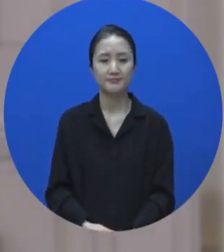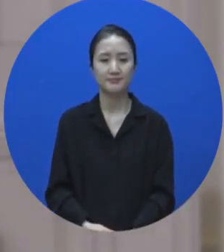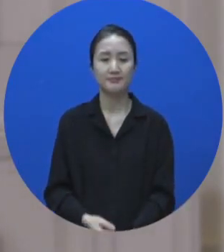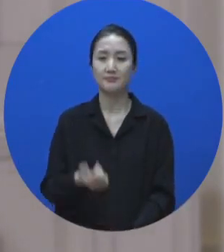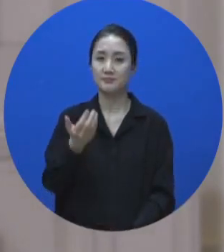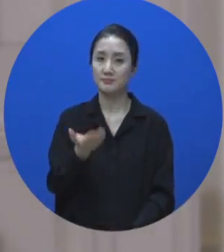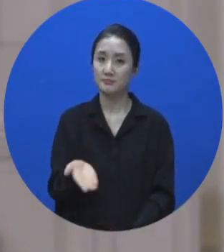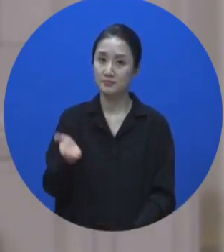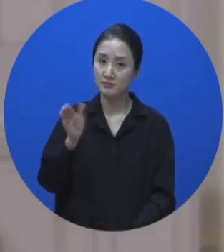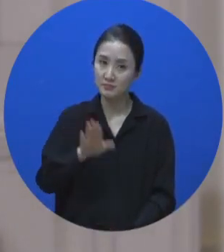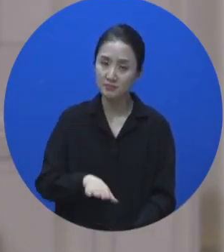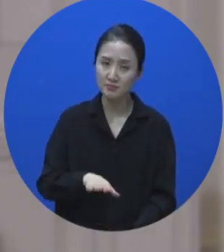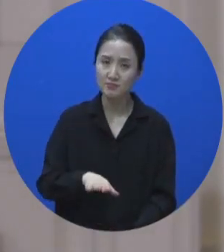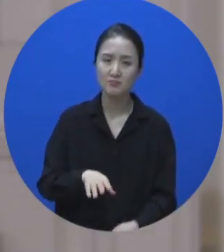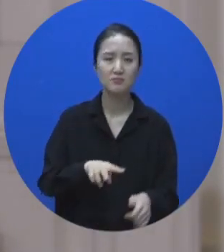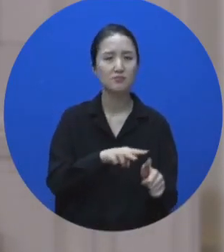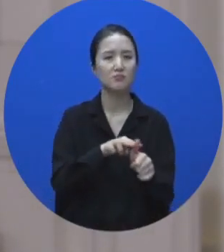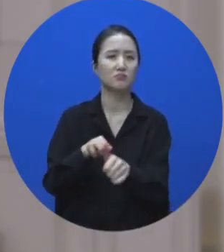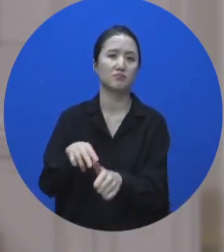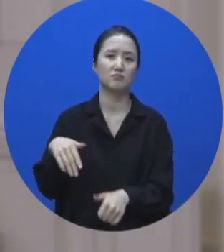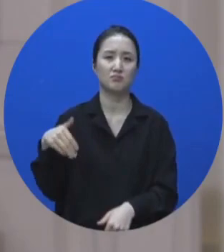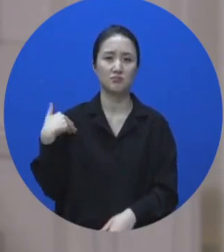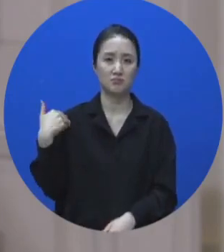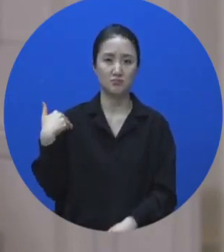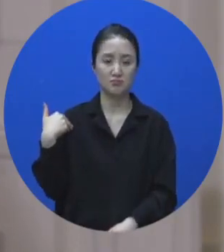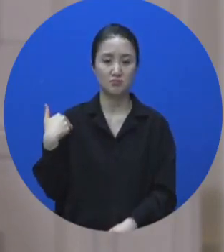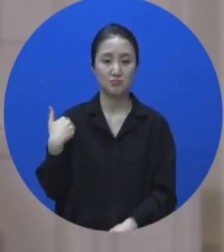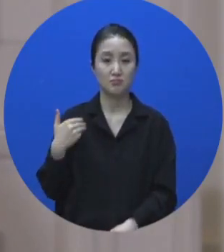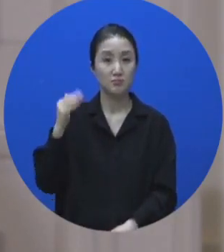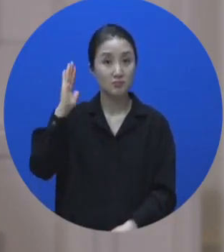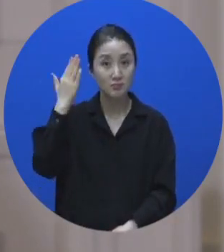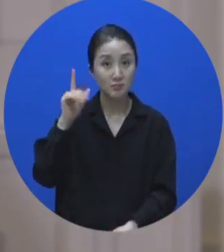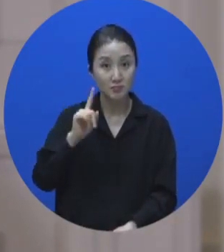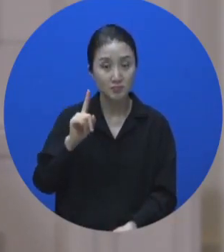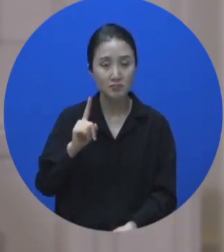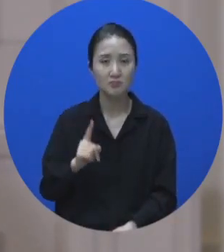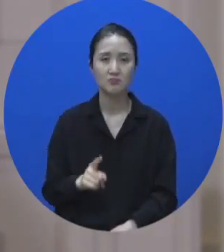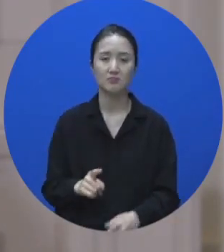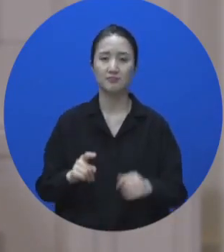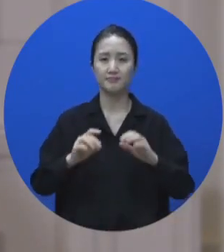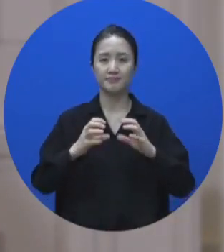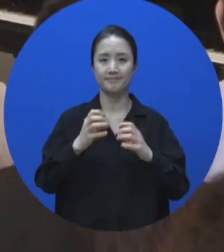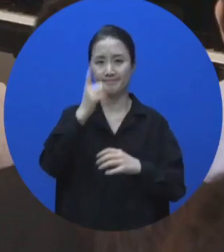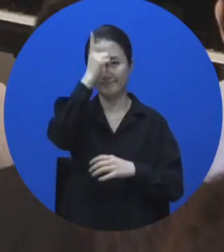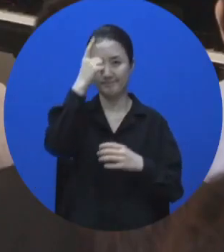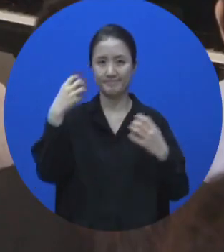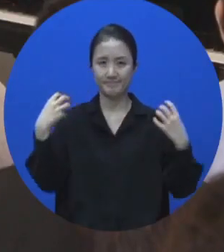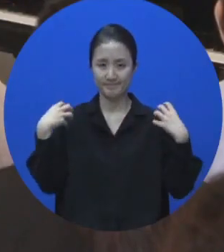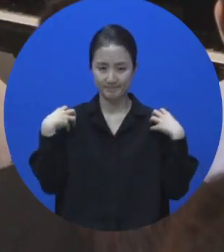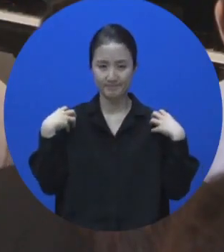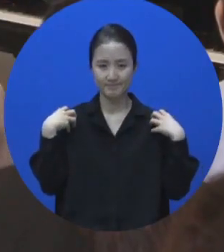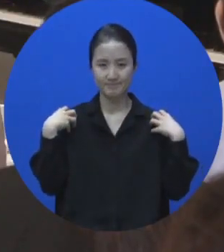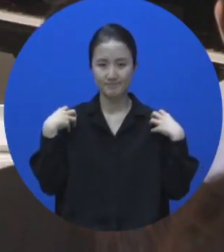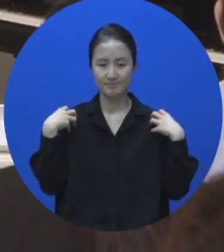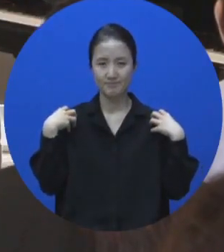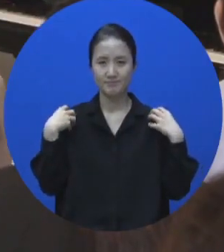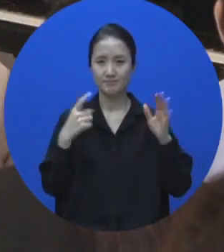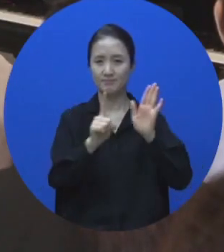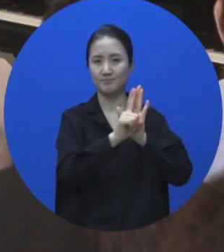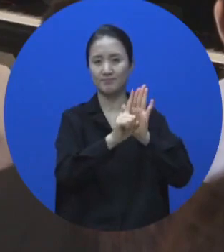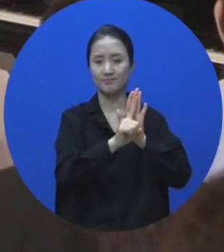대해서는 여러분들이 잘 알 수가 없었어요 그 전에 그런데 인제는 나라가 앞서서